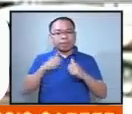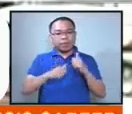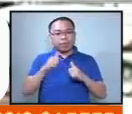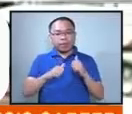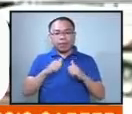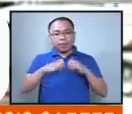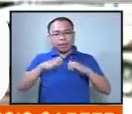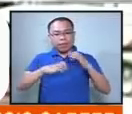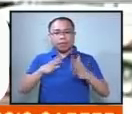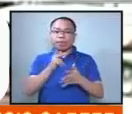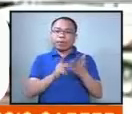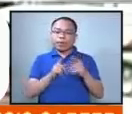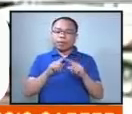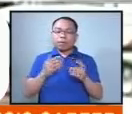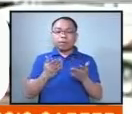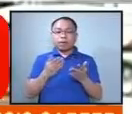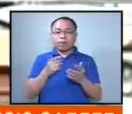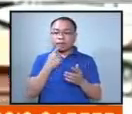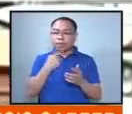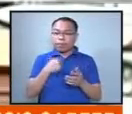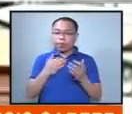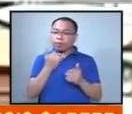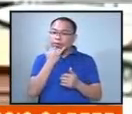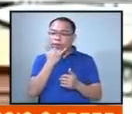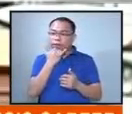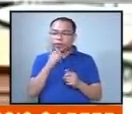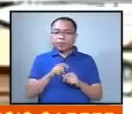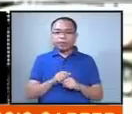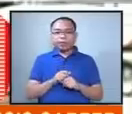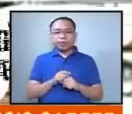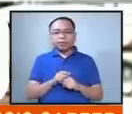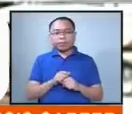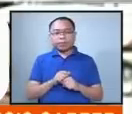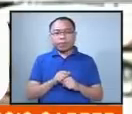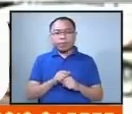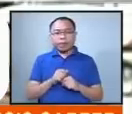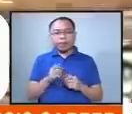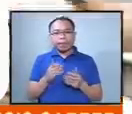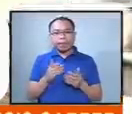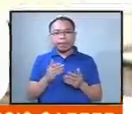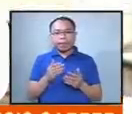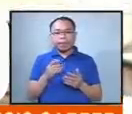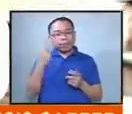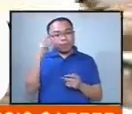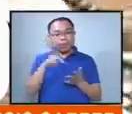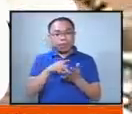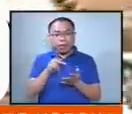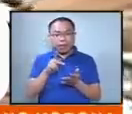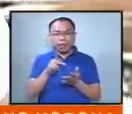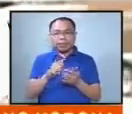Correct me if I'm wrong. So the legalities and when it comes also to certain fees and exemptions,